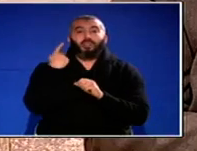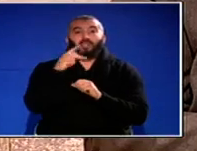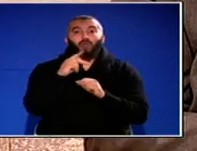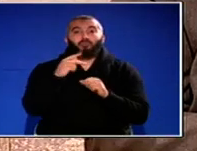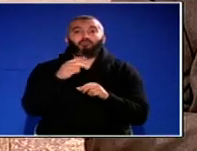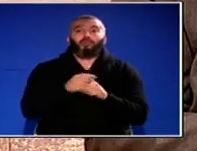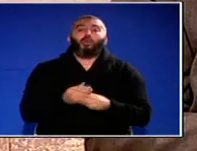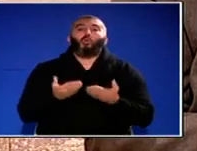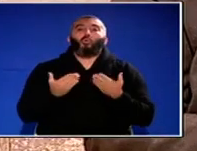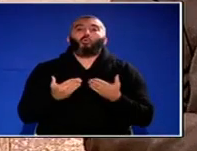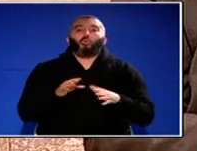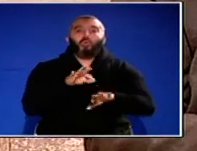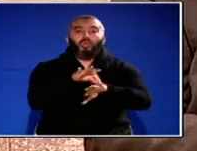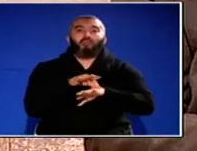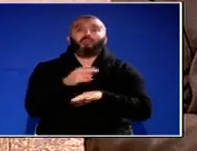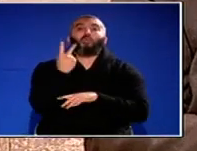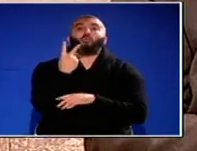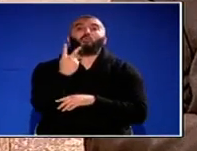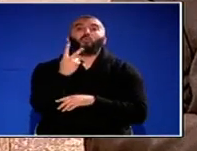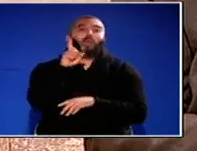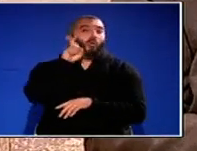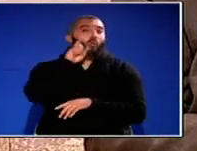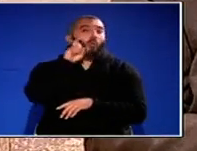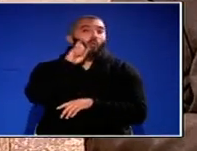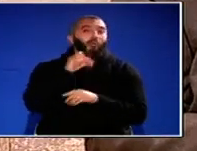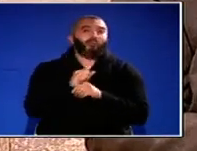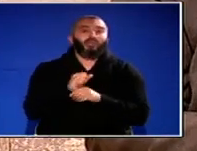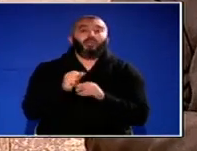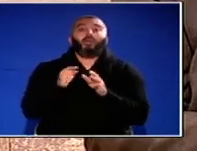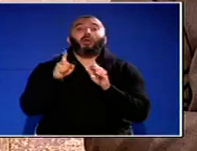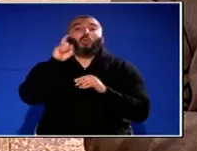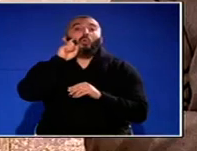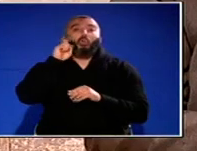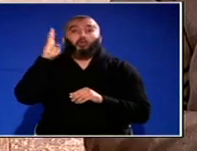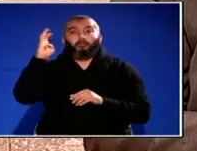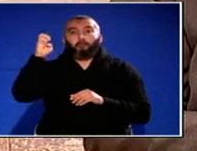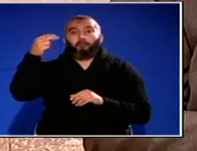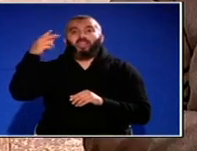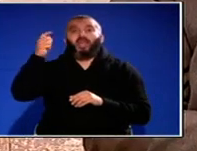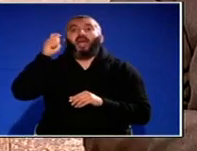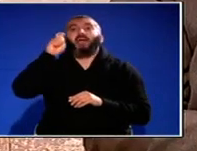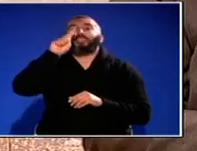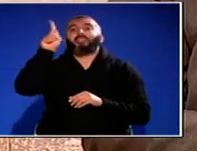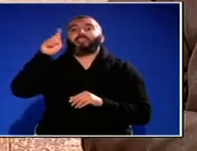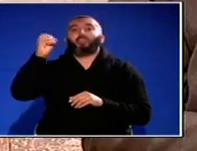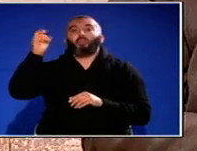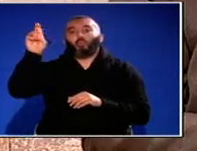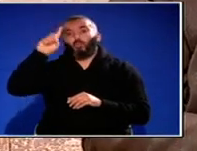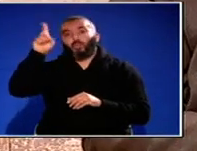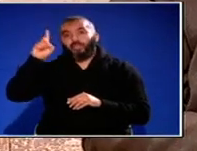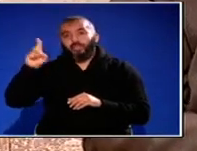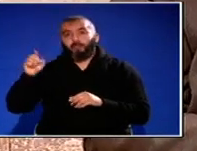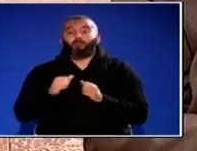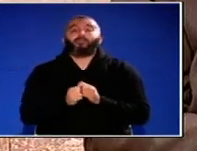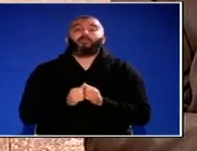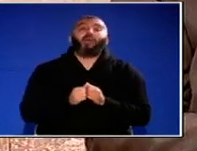الأمسية صاحبا الفضيلة شيخنا أستاذنا الدكتور عبد القادر بن عزوز وشيخنا وبركتنا الشيخ عمار محجوبي. أهلا وسهلا